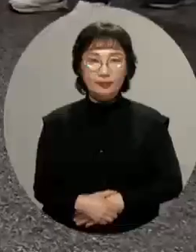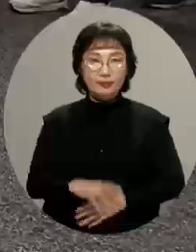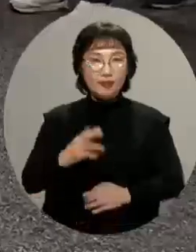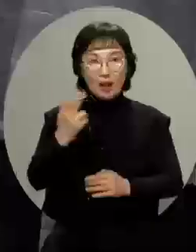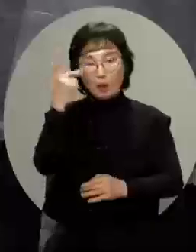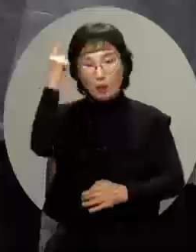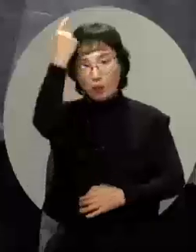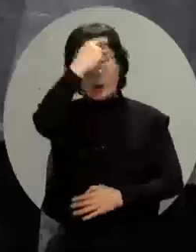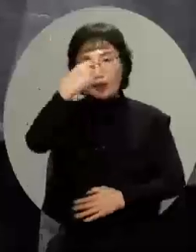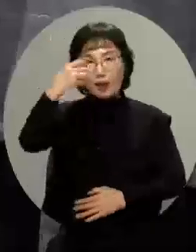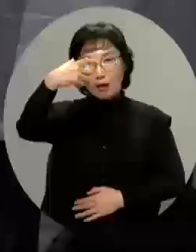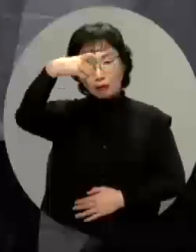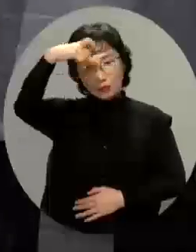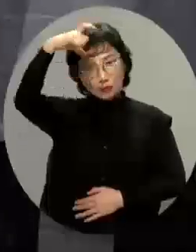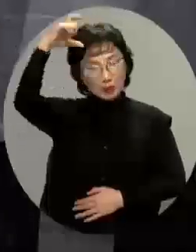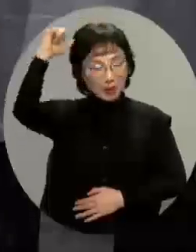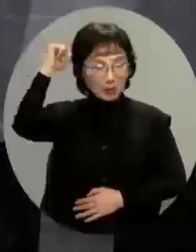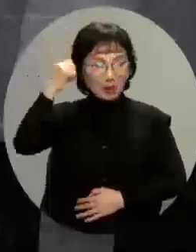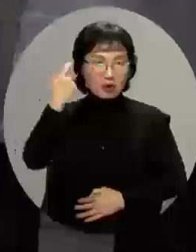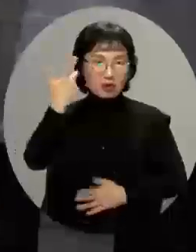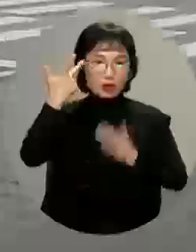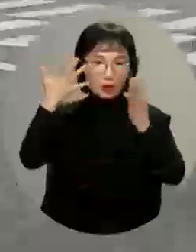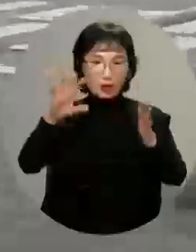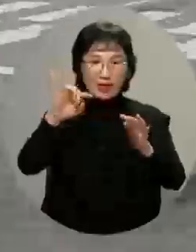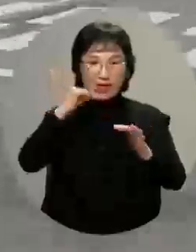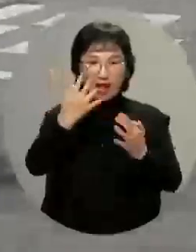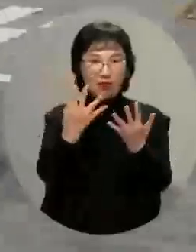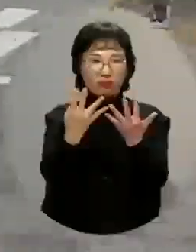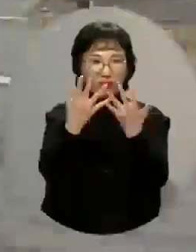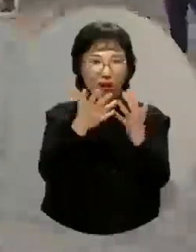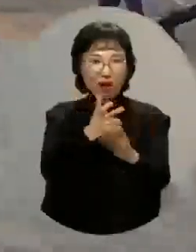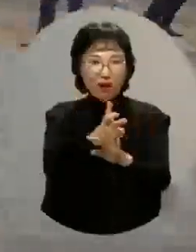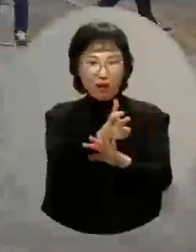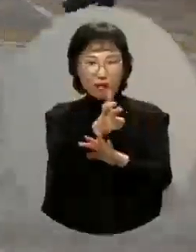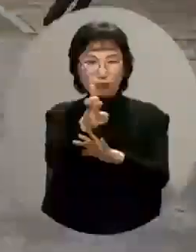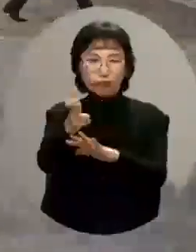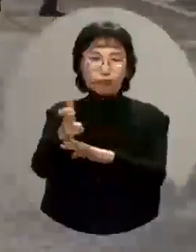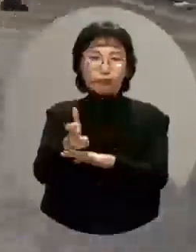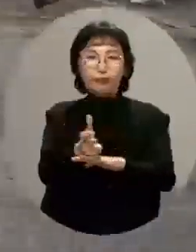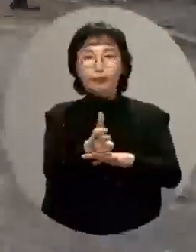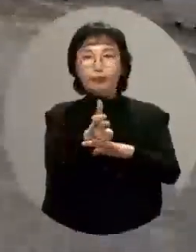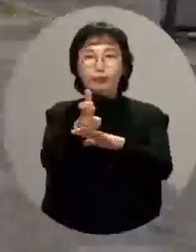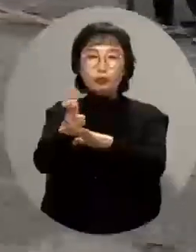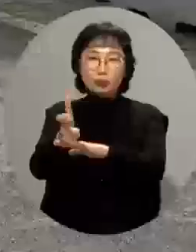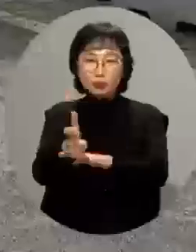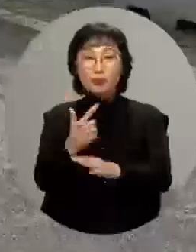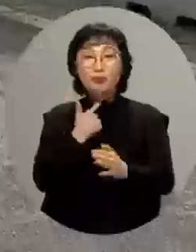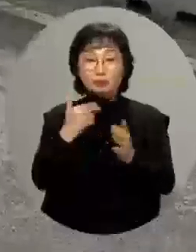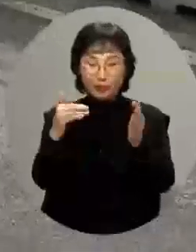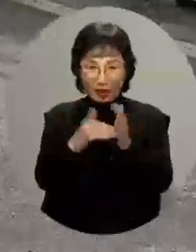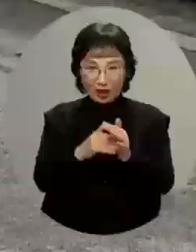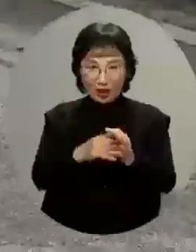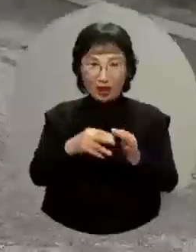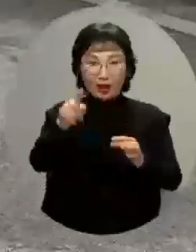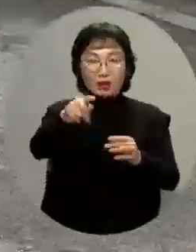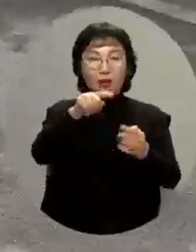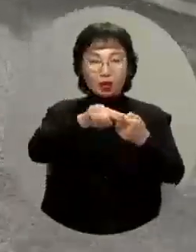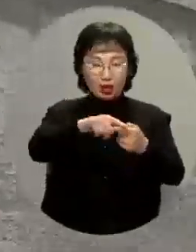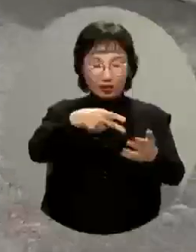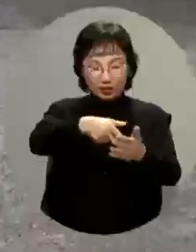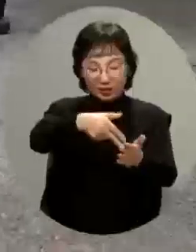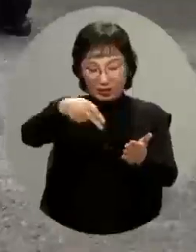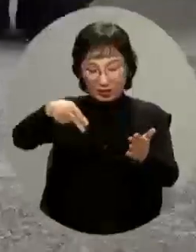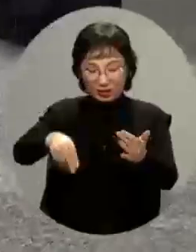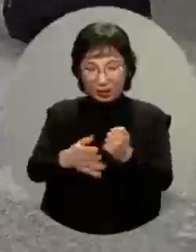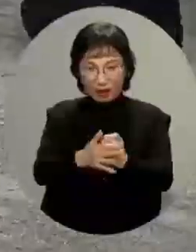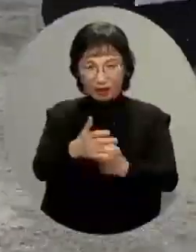삭발을 하고 일주일 넘게 죄인 호송 수레에 올라 유세를 하고 있는 국민의힘 정운천 후보. 수레에서 내려 카메라를 향해